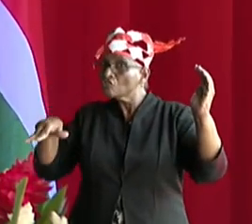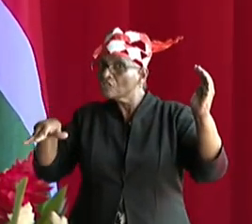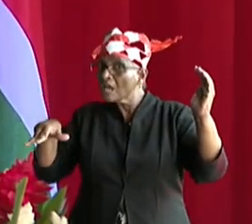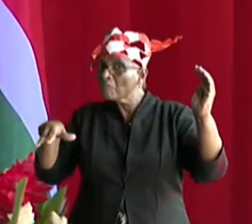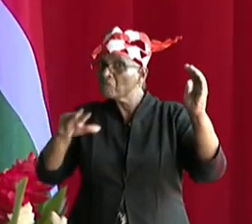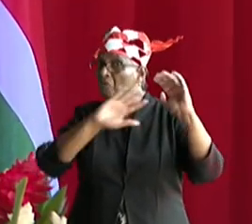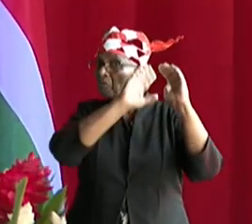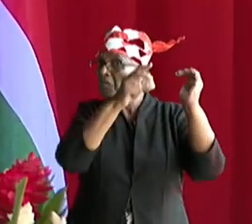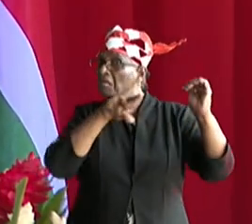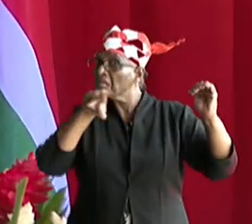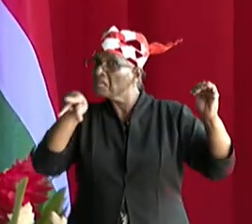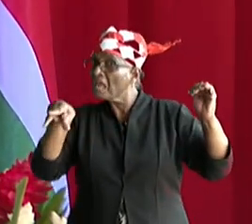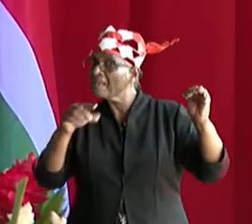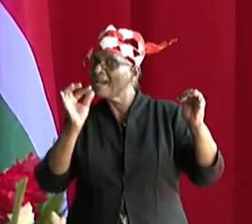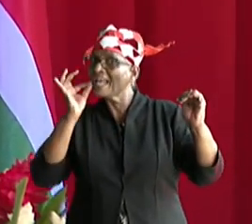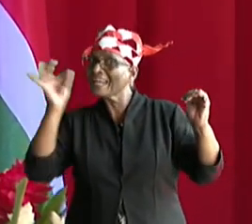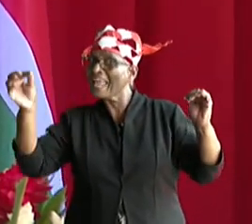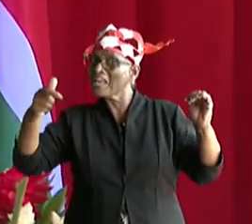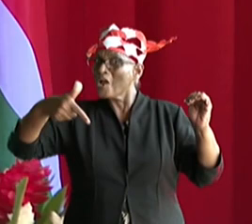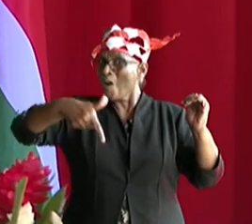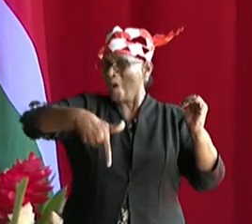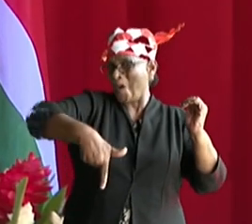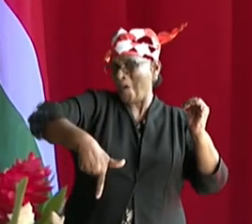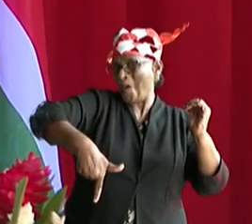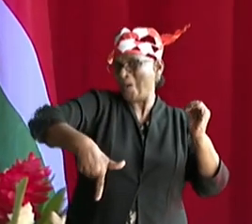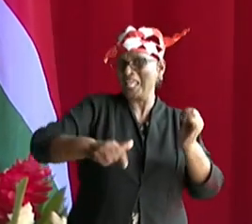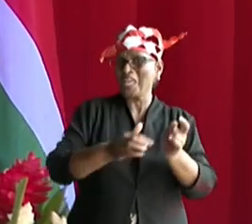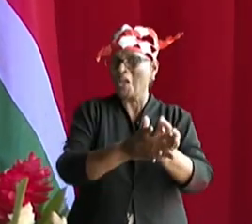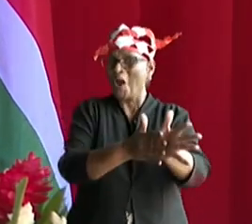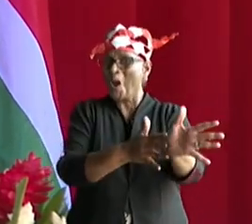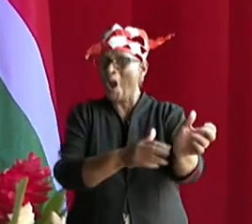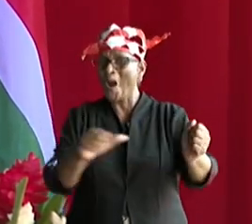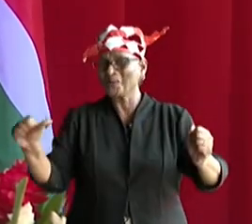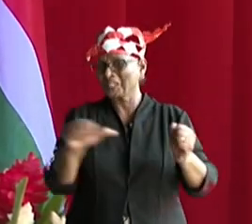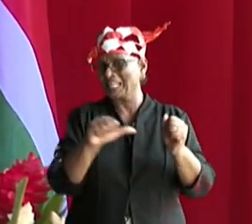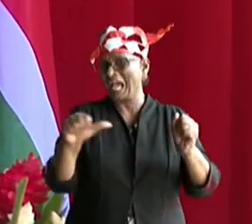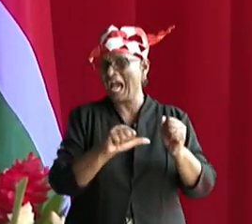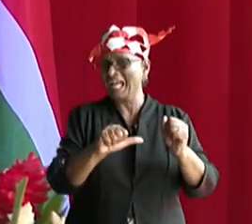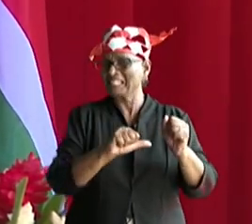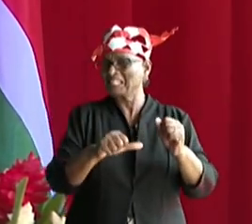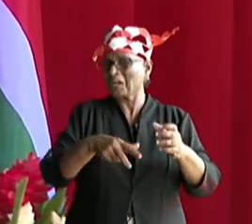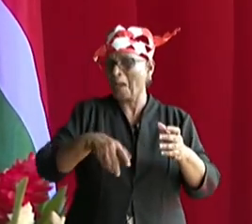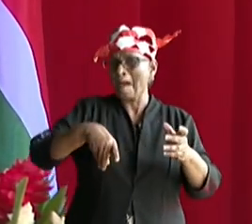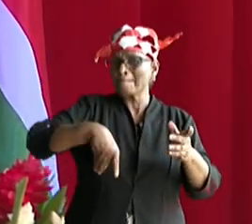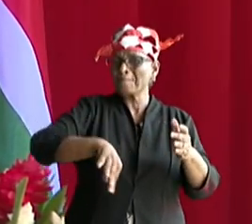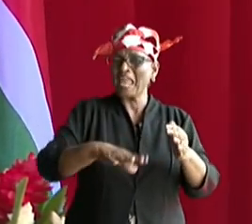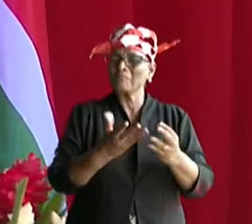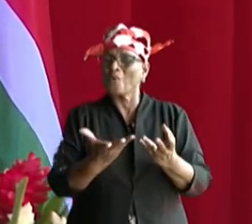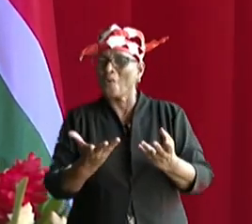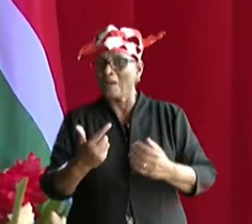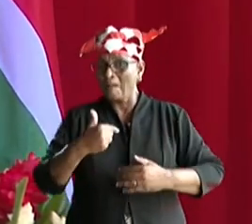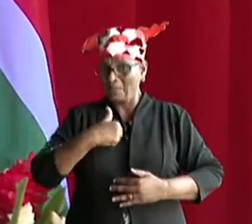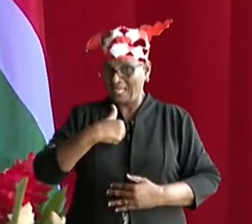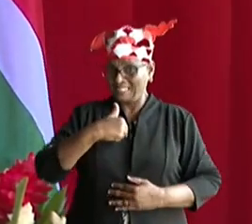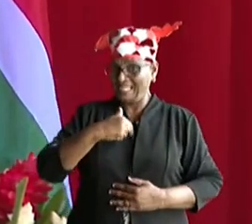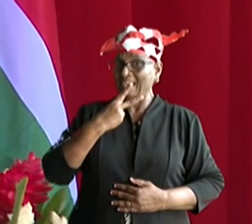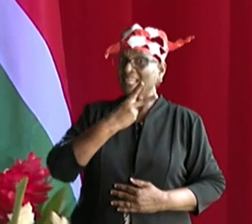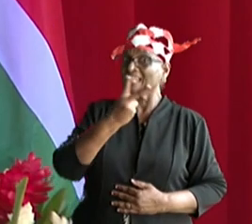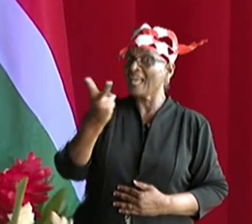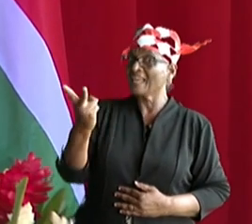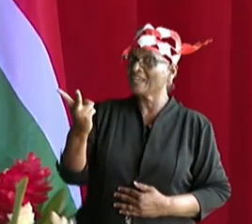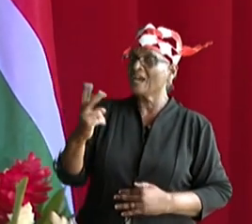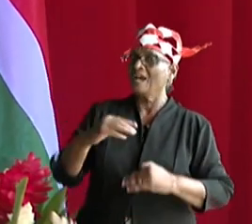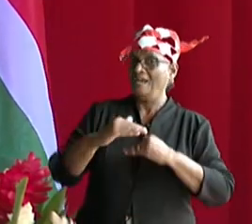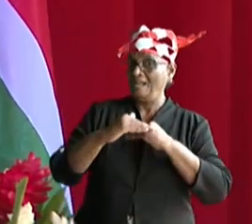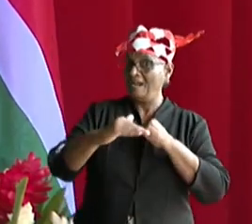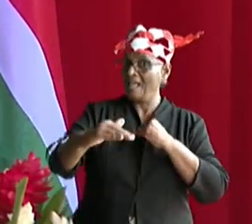aan olie, aan goud, aan andere minerale rijkdommen. Maar als ik, meneer de voorzitter, kijk, dan zie ik een land